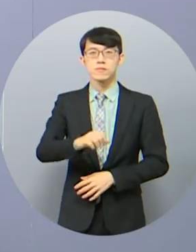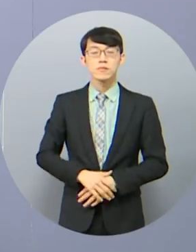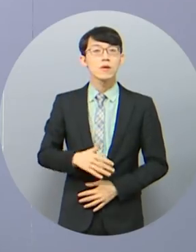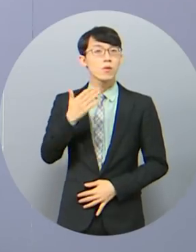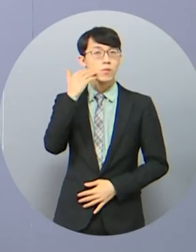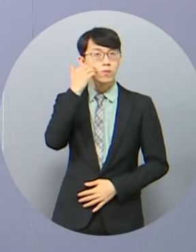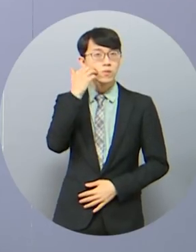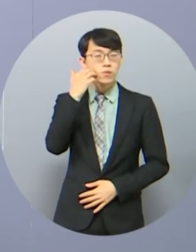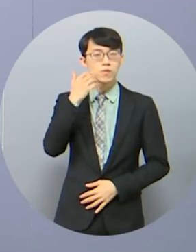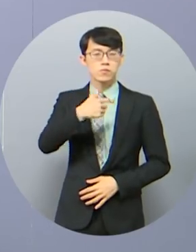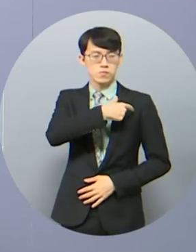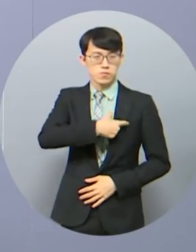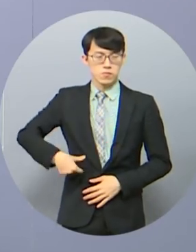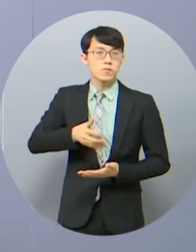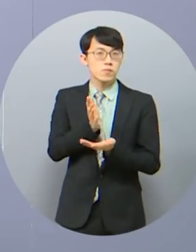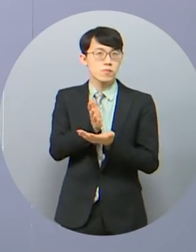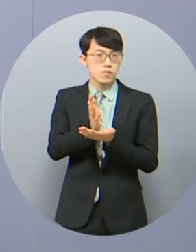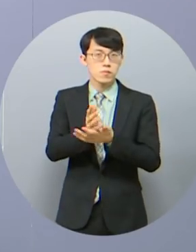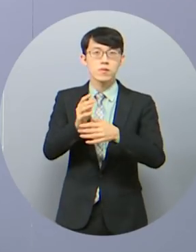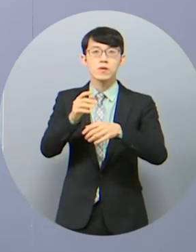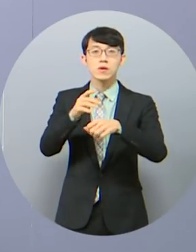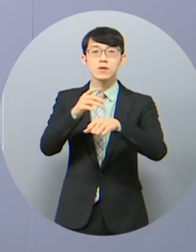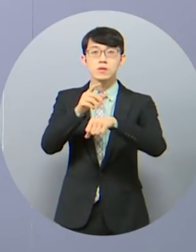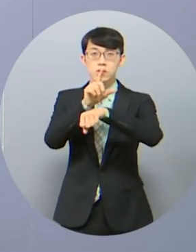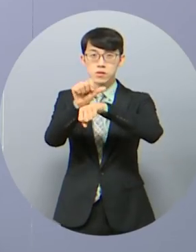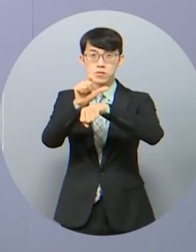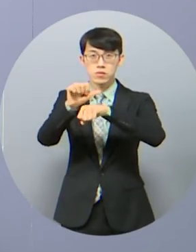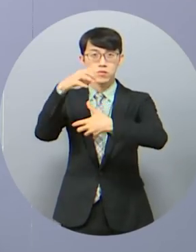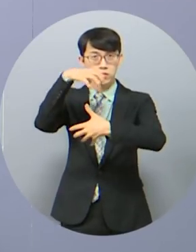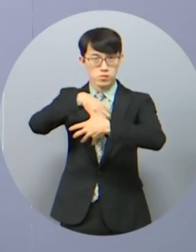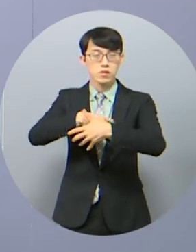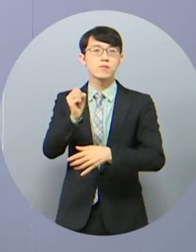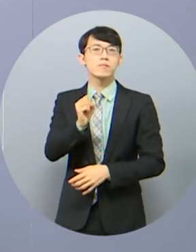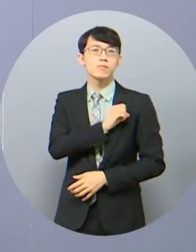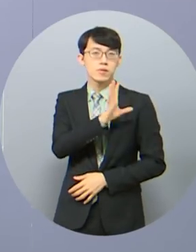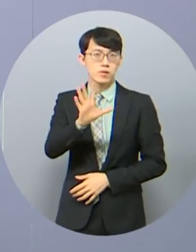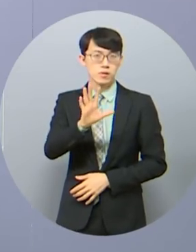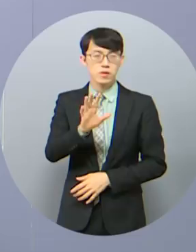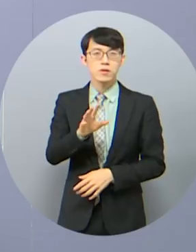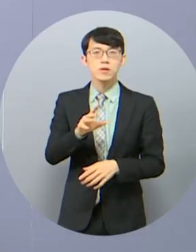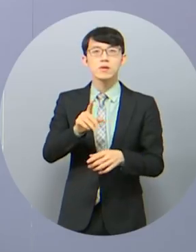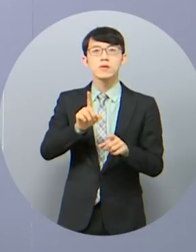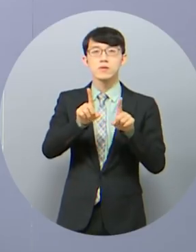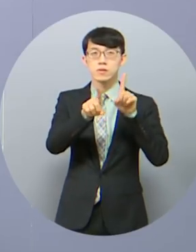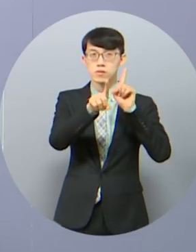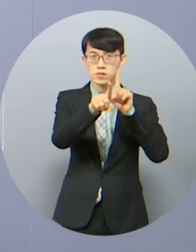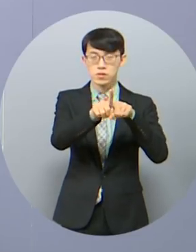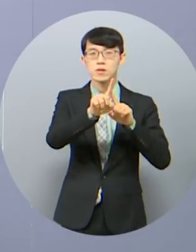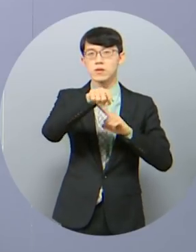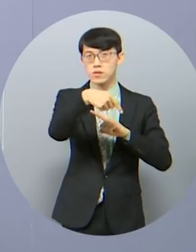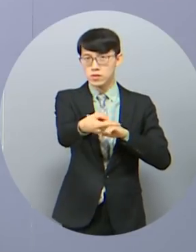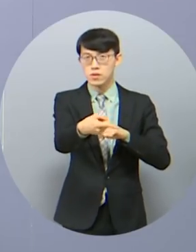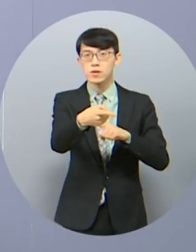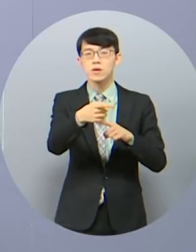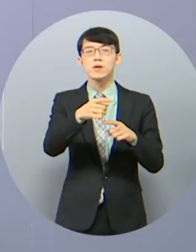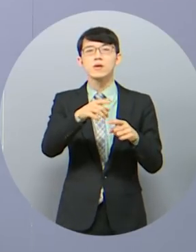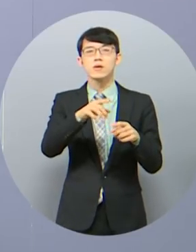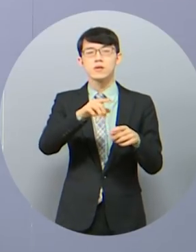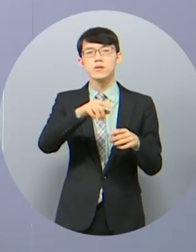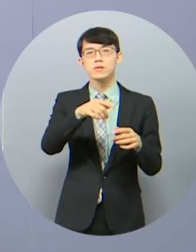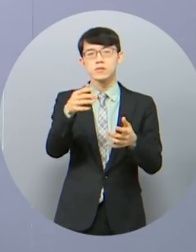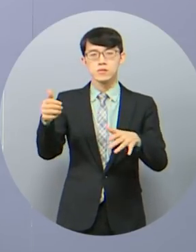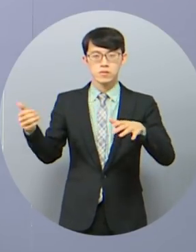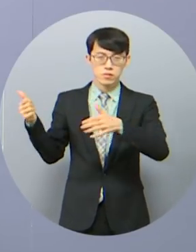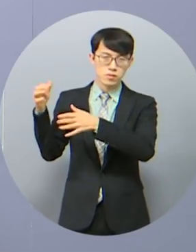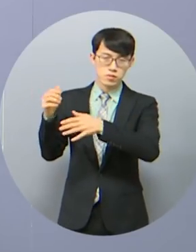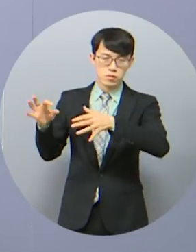发表政见在规定时间提前结束，应由抽定顺序之次号候选人继续上台发表